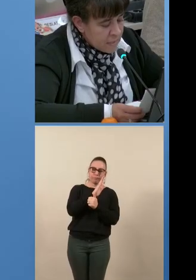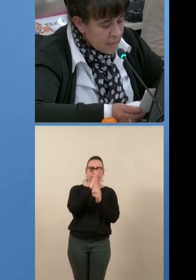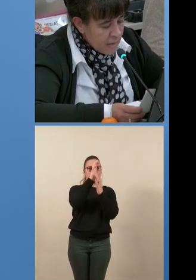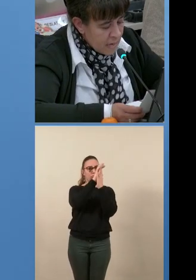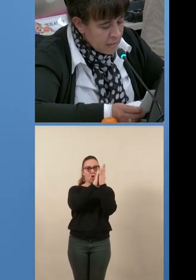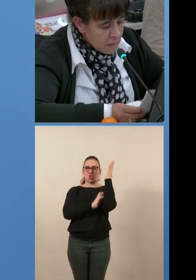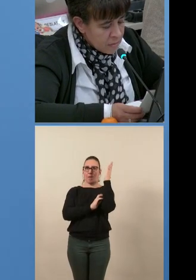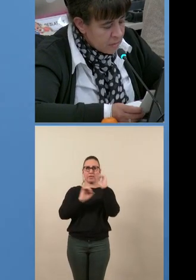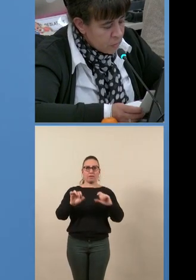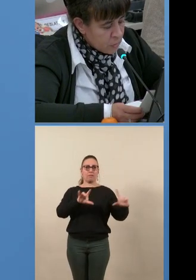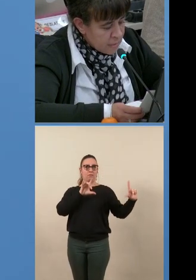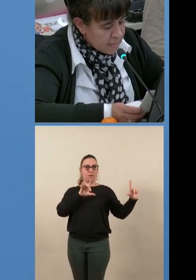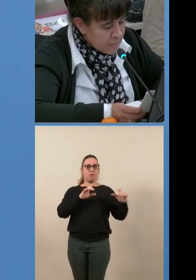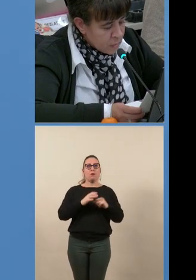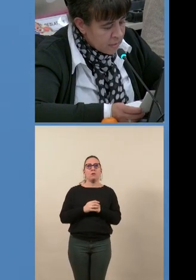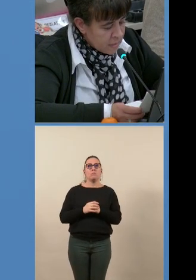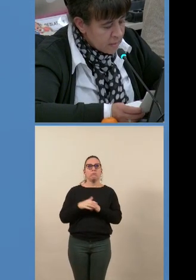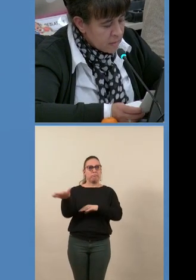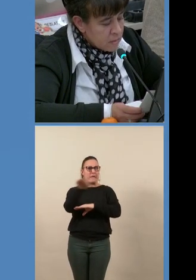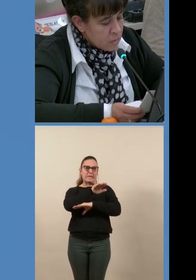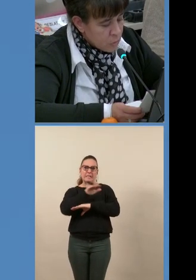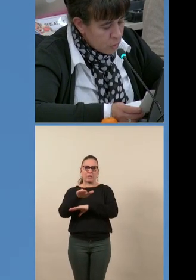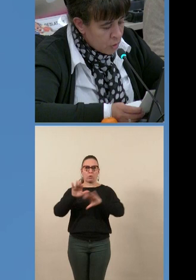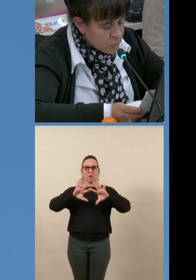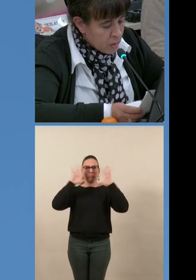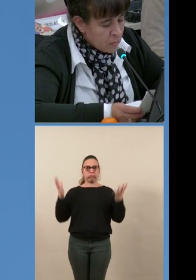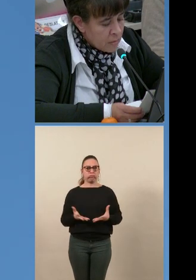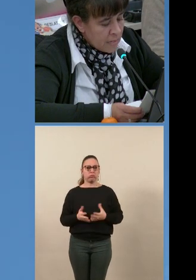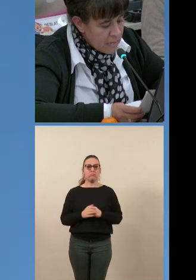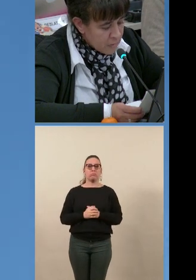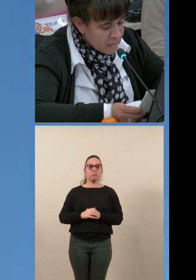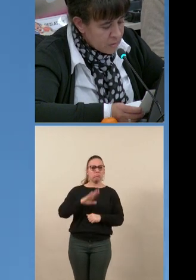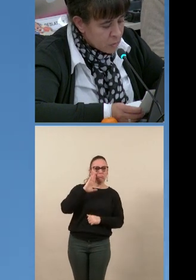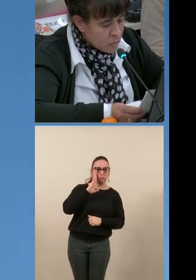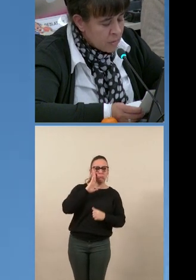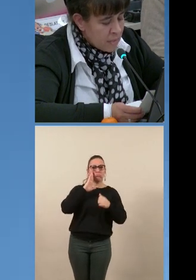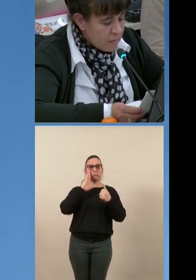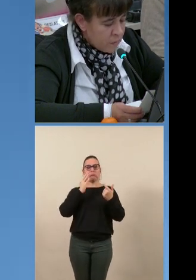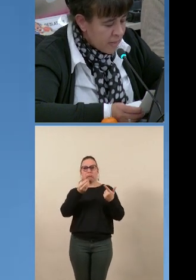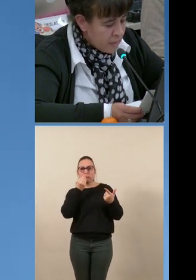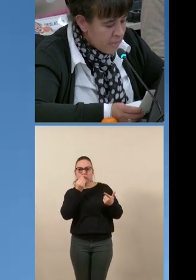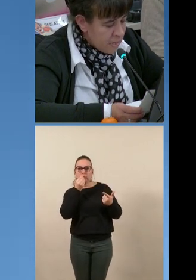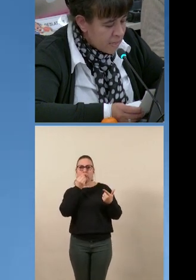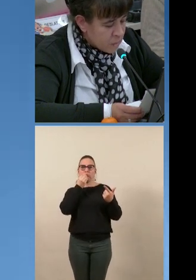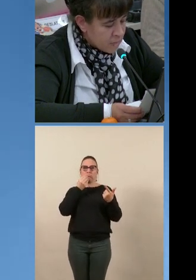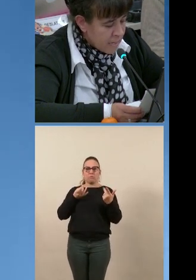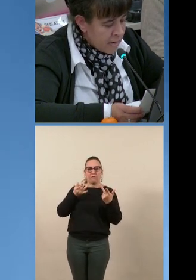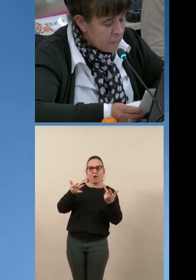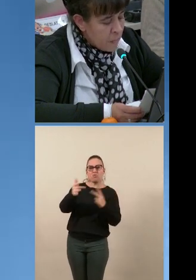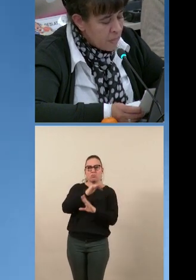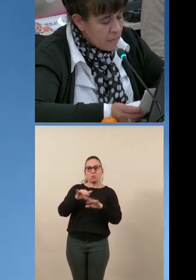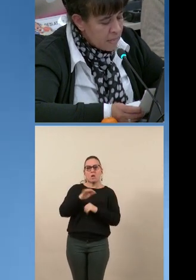dédié à la garantie de toutes les sécurités sur le logement l'alimentation les vulnérabilité